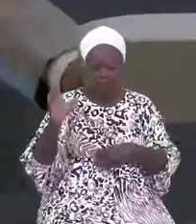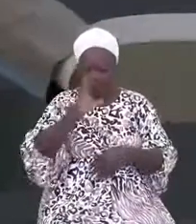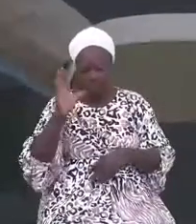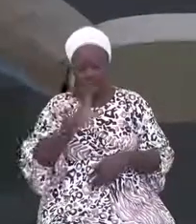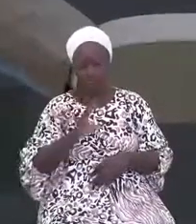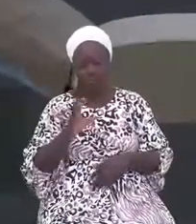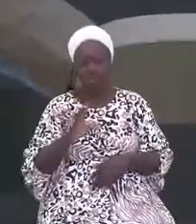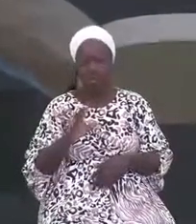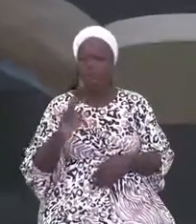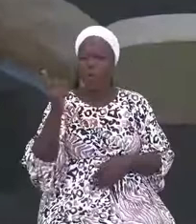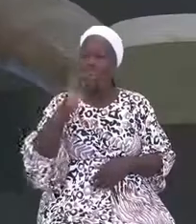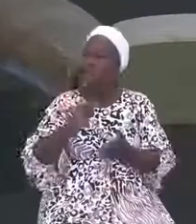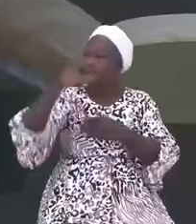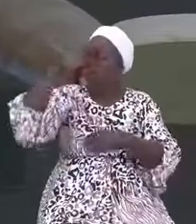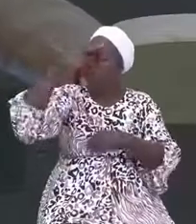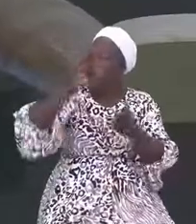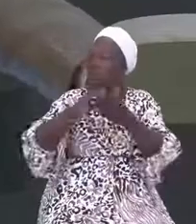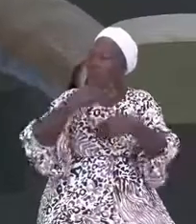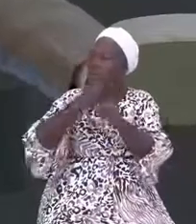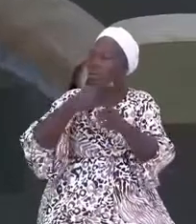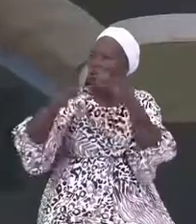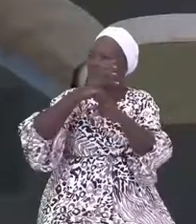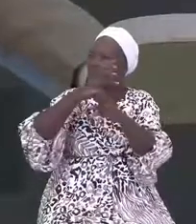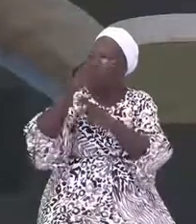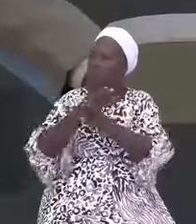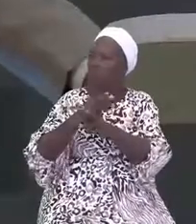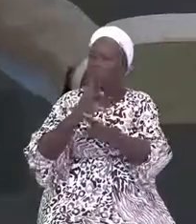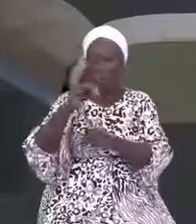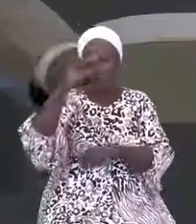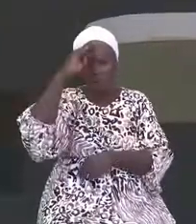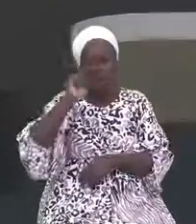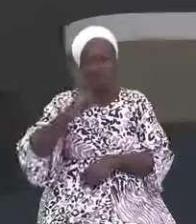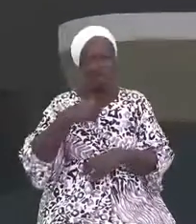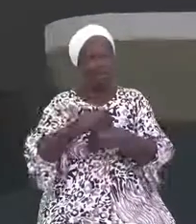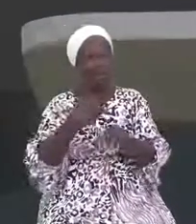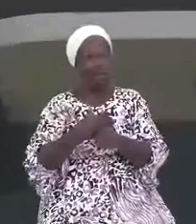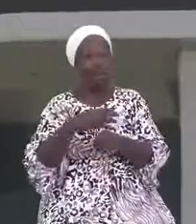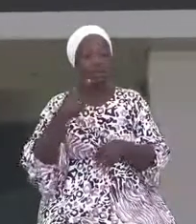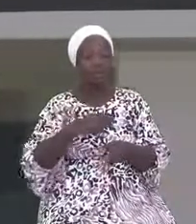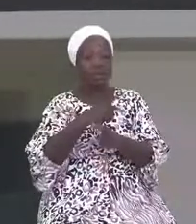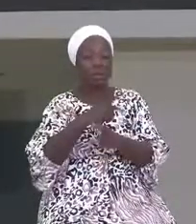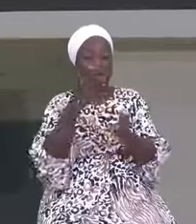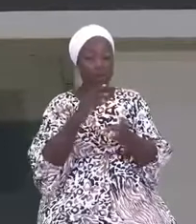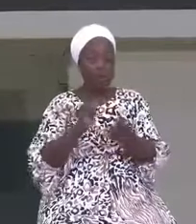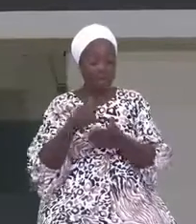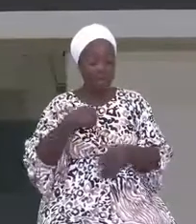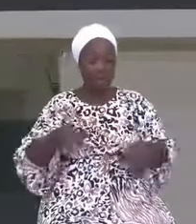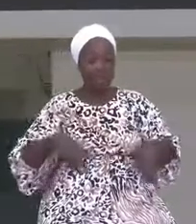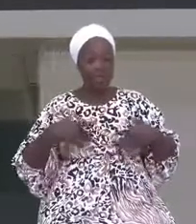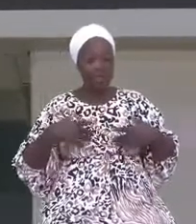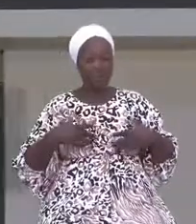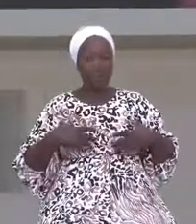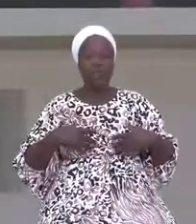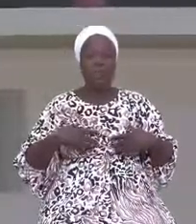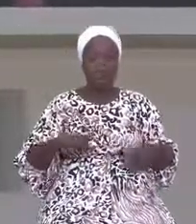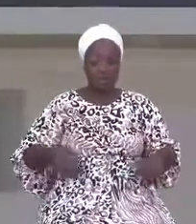chercher. Où est l'homme qui a créé le monde? Non, aucun homme ne peut créer le monde dans lequel nous vivons. Voici le fait. Le